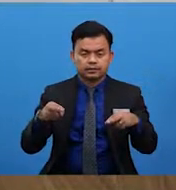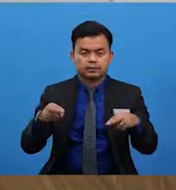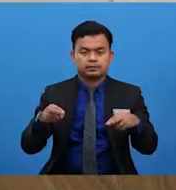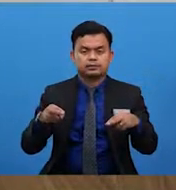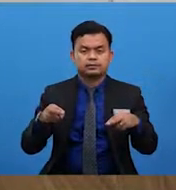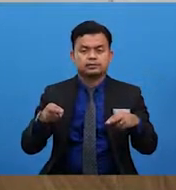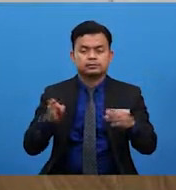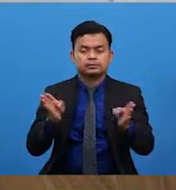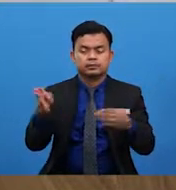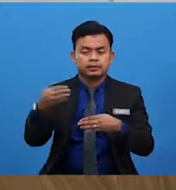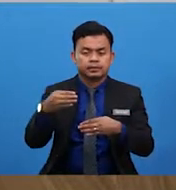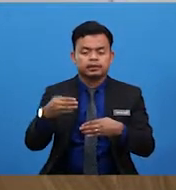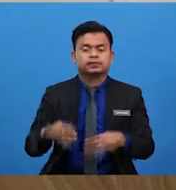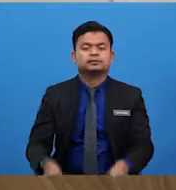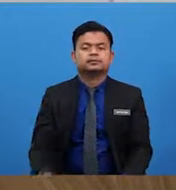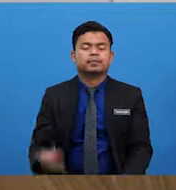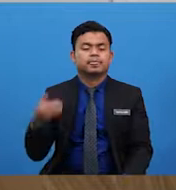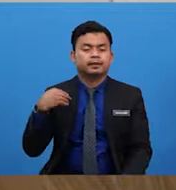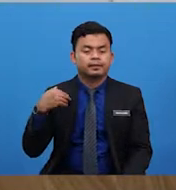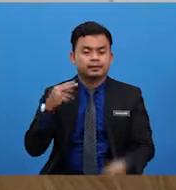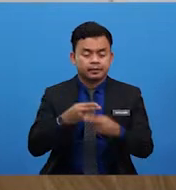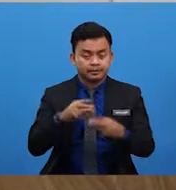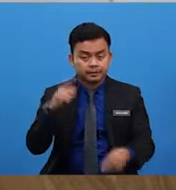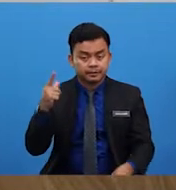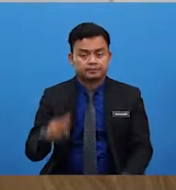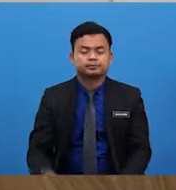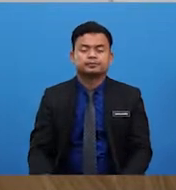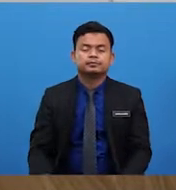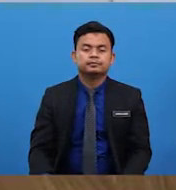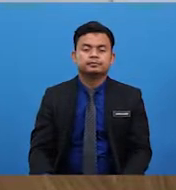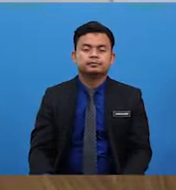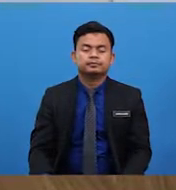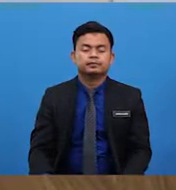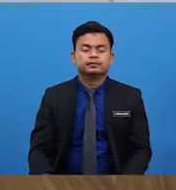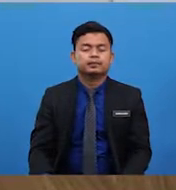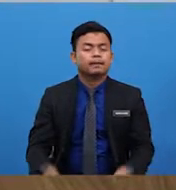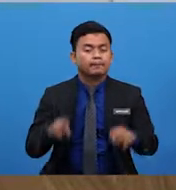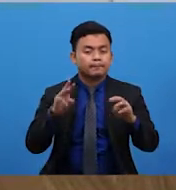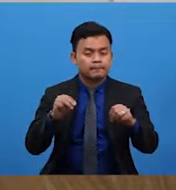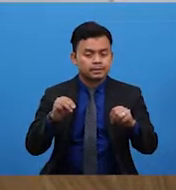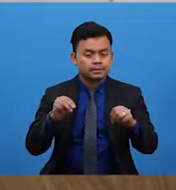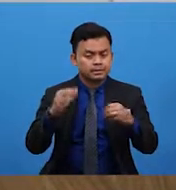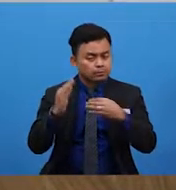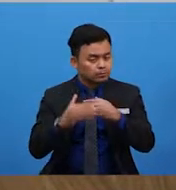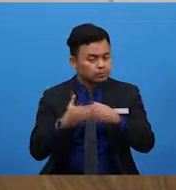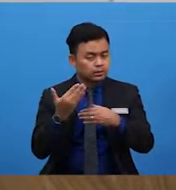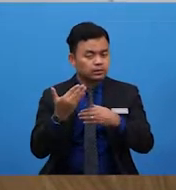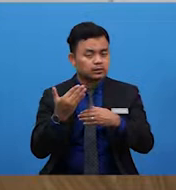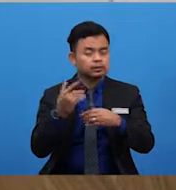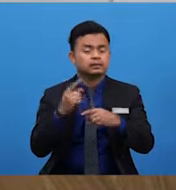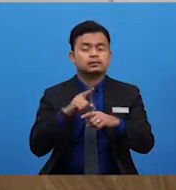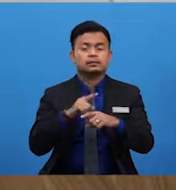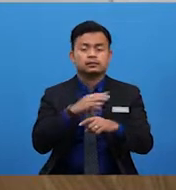contohnya agravic dalam menyampaikan maklumat y ringkas jelas tetapi meses itu sampai